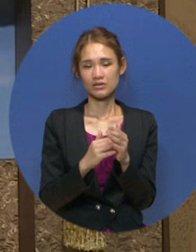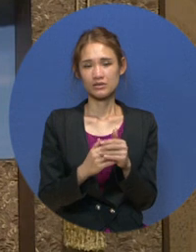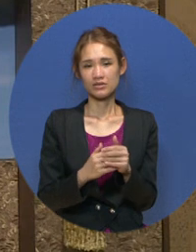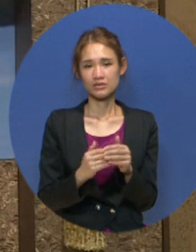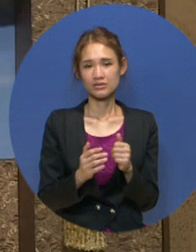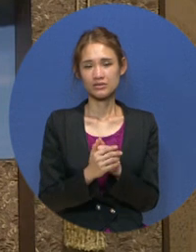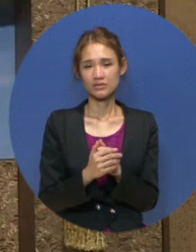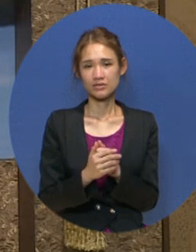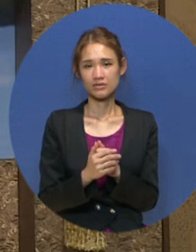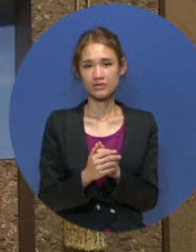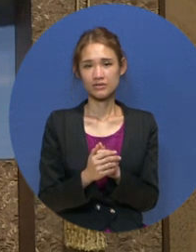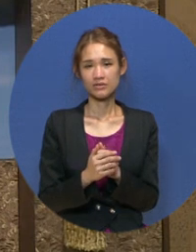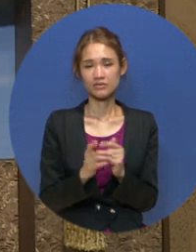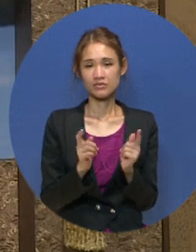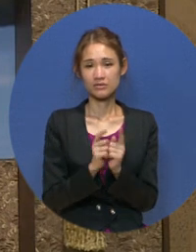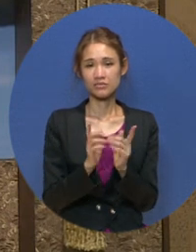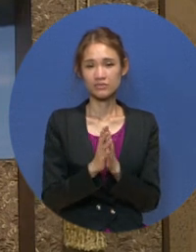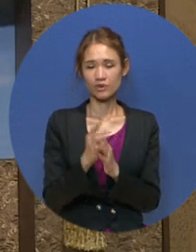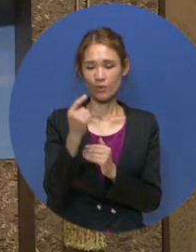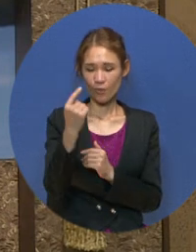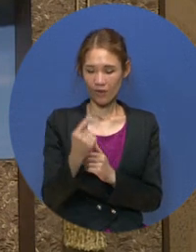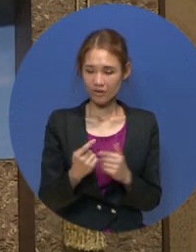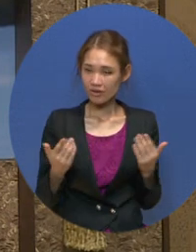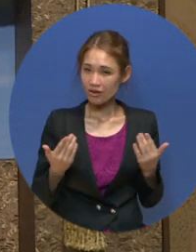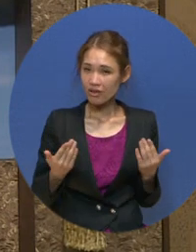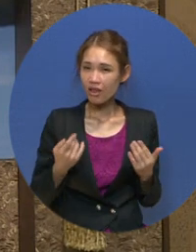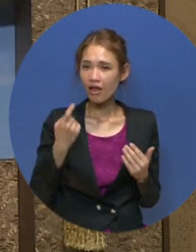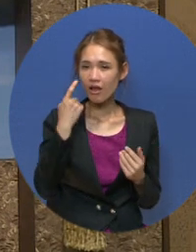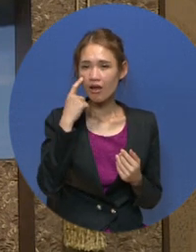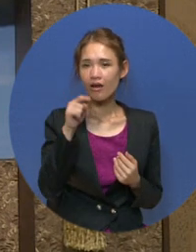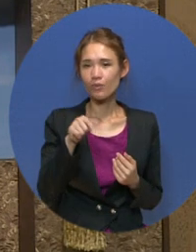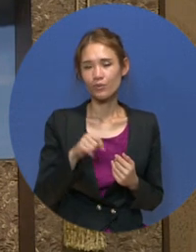이제 막상 와서 일을 하다 보면 예.